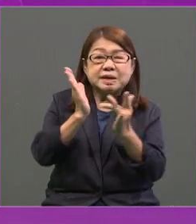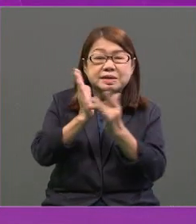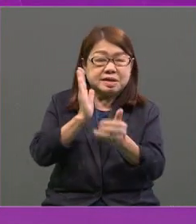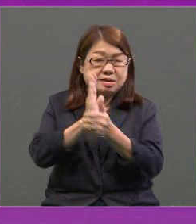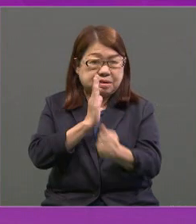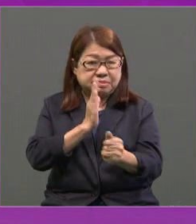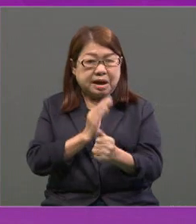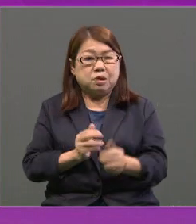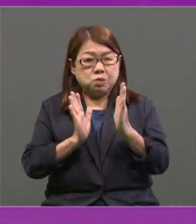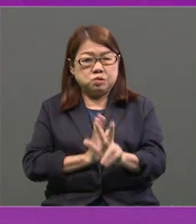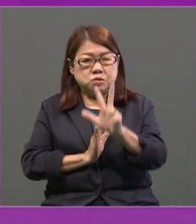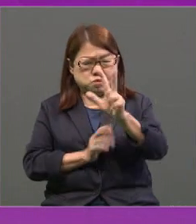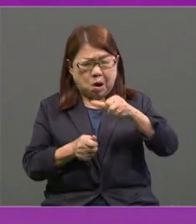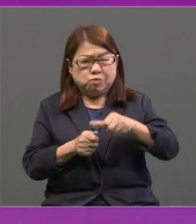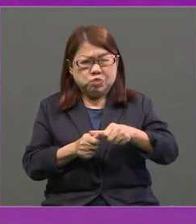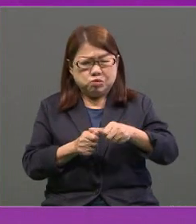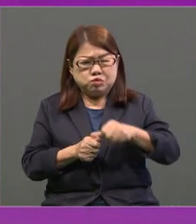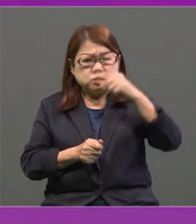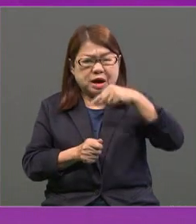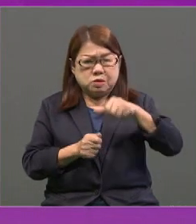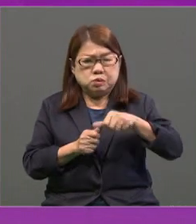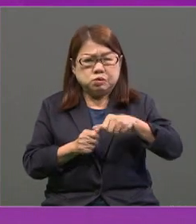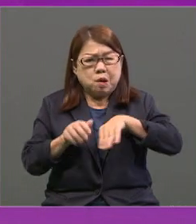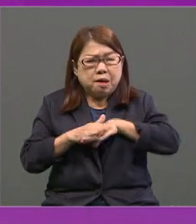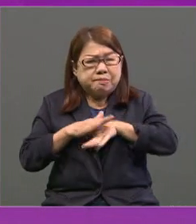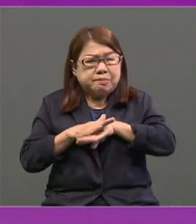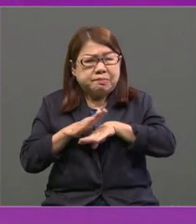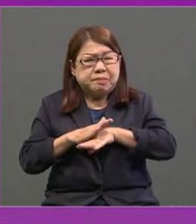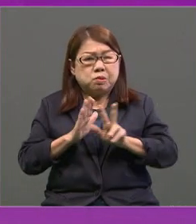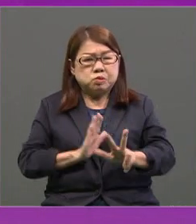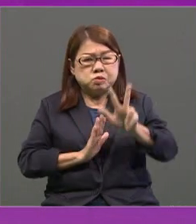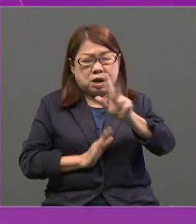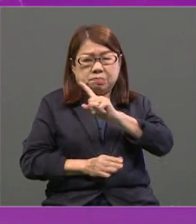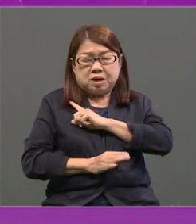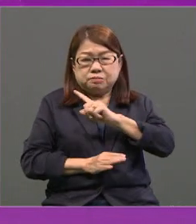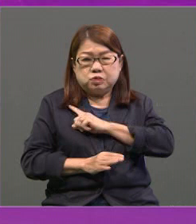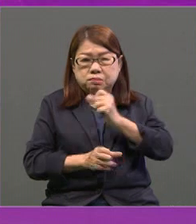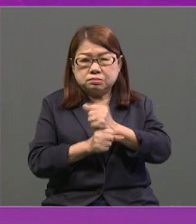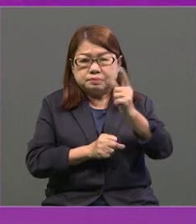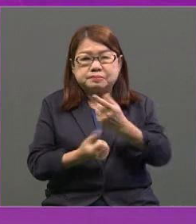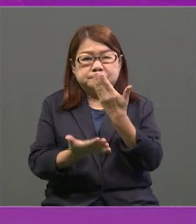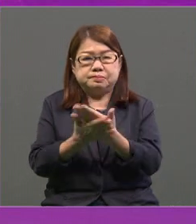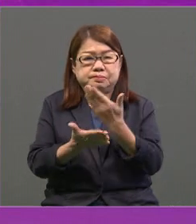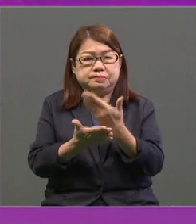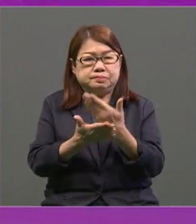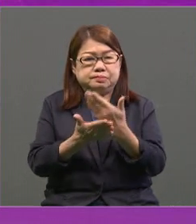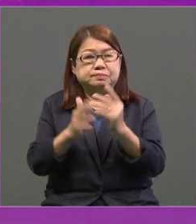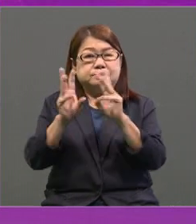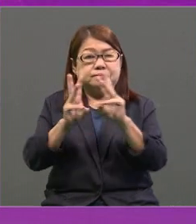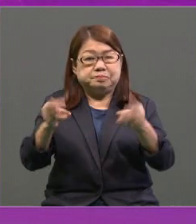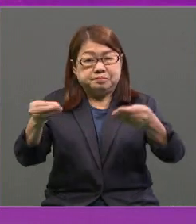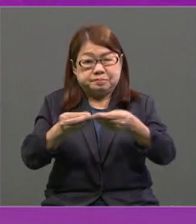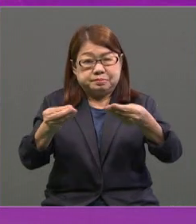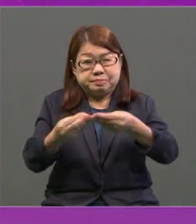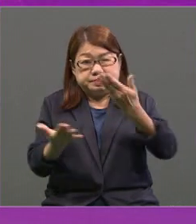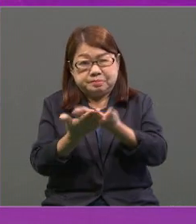3ที่เหลือเนี่ยยังกบดานอยู่ในประเทศไทยนี่แหละแล้ว 3คนนี้มีหน้าที่สำคัญด้วยนะคือหน้าที่ทางด้านการเงินของเว็บพนันแล้วก็